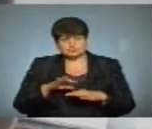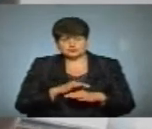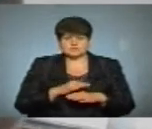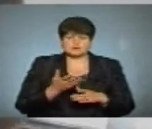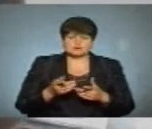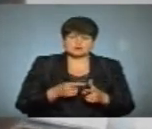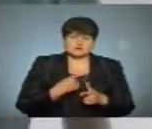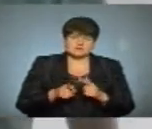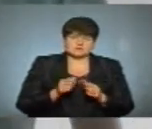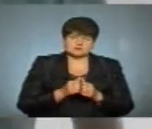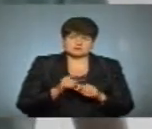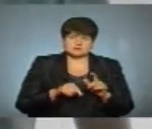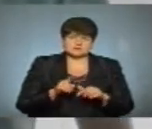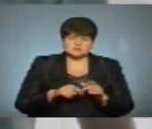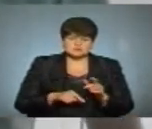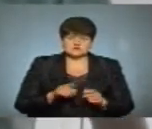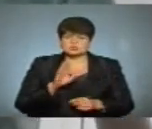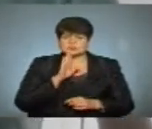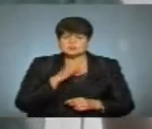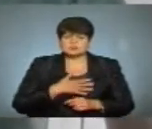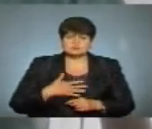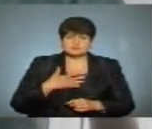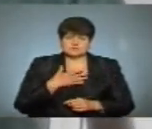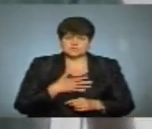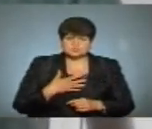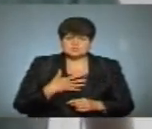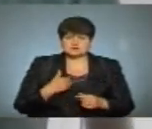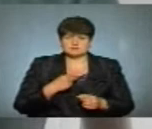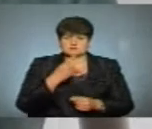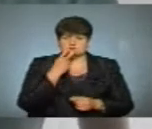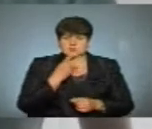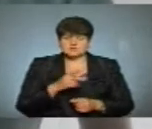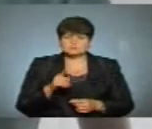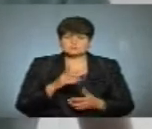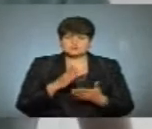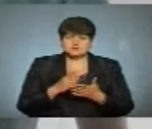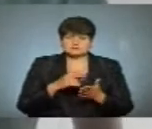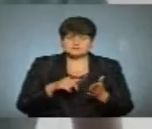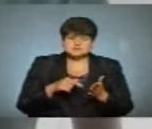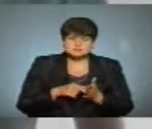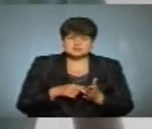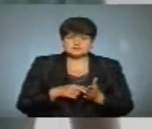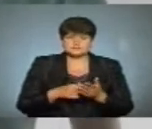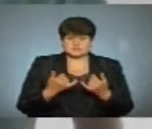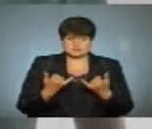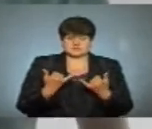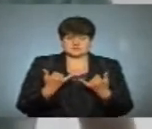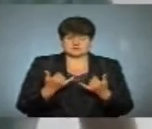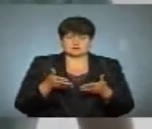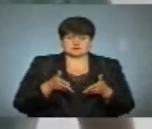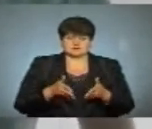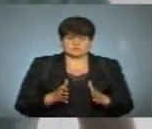хтось з близьких чи рідних. Жінки хвилюються через епідемію, але ми бачимо, що є міста, в яких досі партнерські